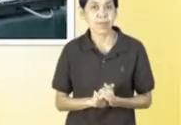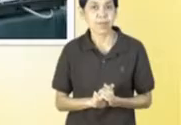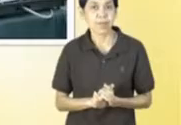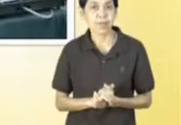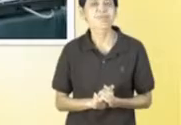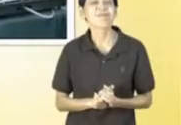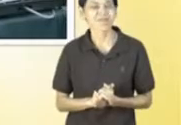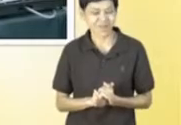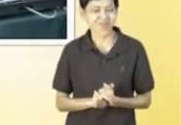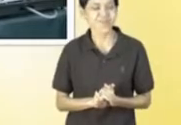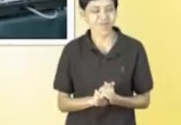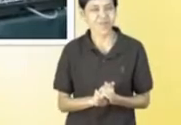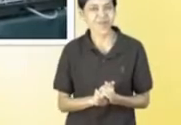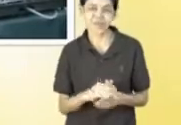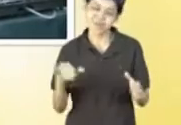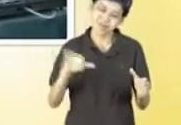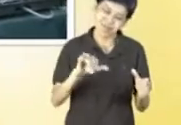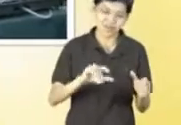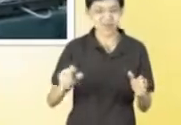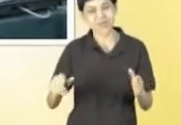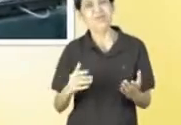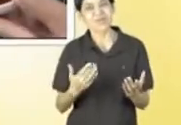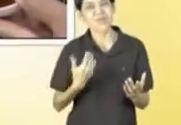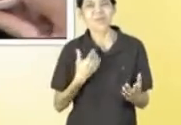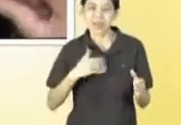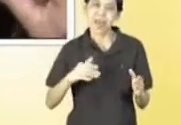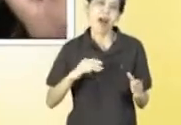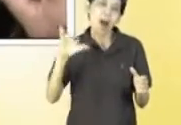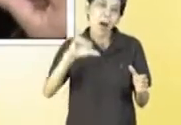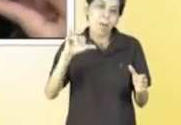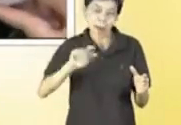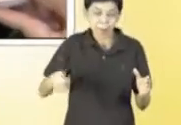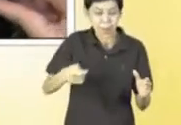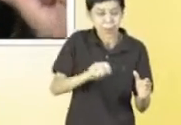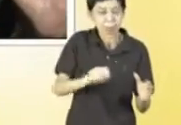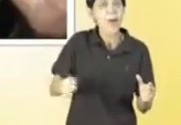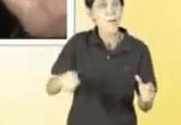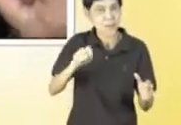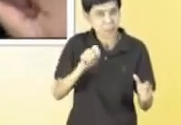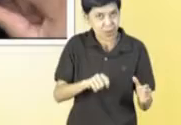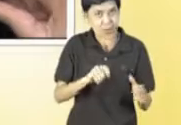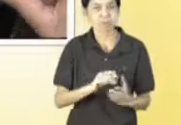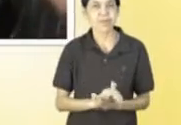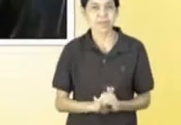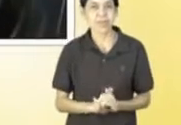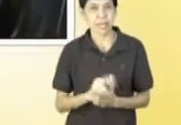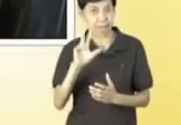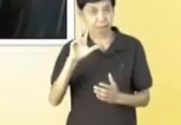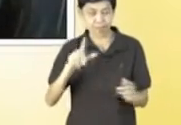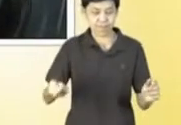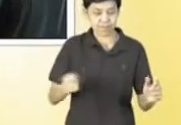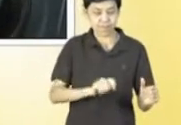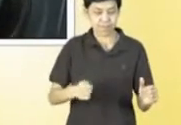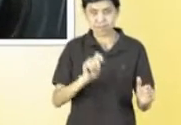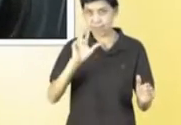แน่ถึงขั้นตอนของการปรุงรสแล้วนะคะก็ใส่น้ำปลาใส่ไปในหม้ออย่างนี้เลยใช่ไหมคะ 3ช้อน นะ